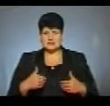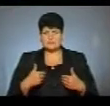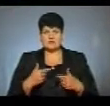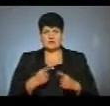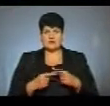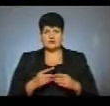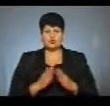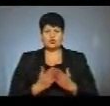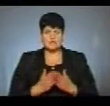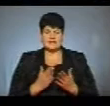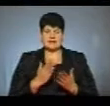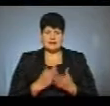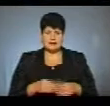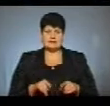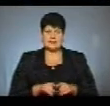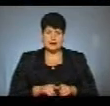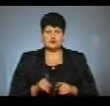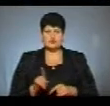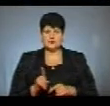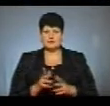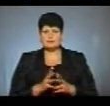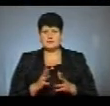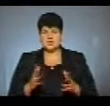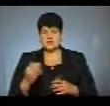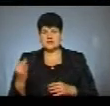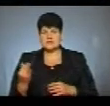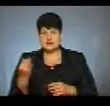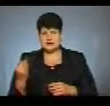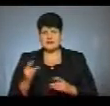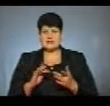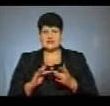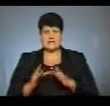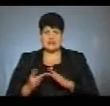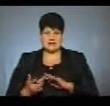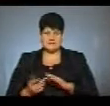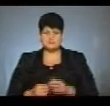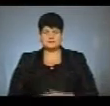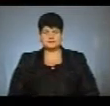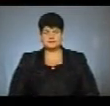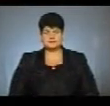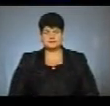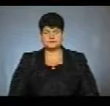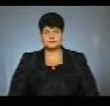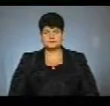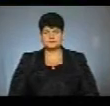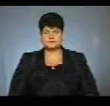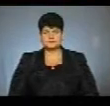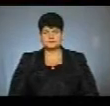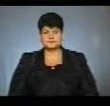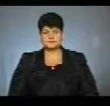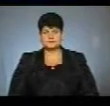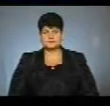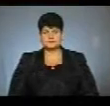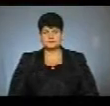книги. Хоча є так, що більше цікавить інтернет. Богдан Буденчук, Марта Журавель. Новини на